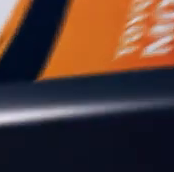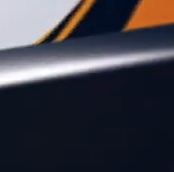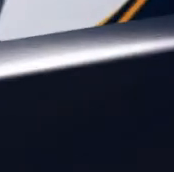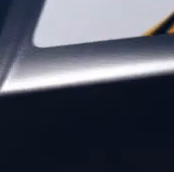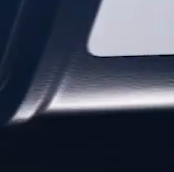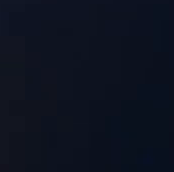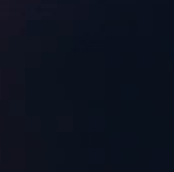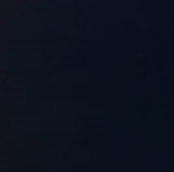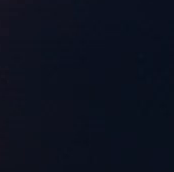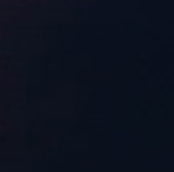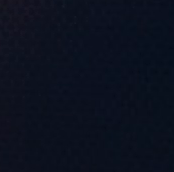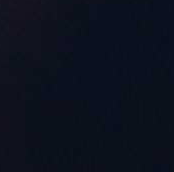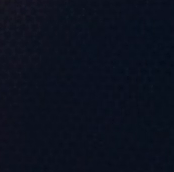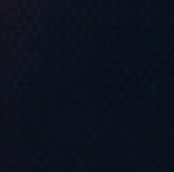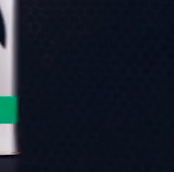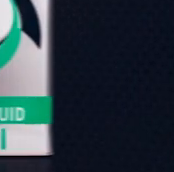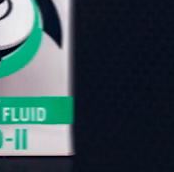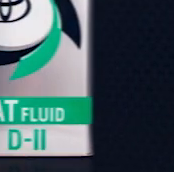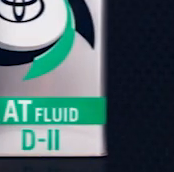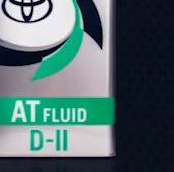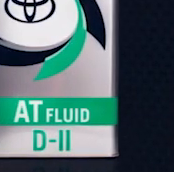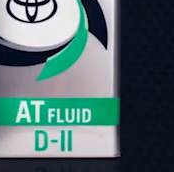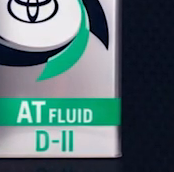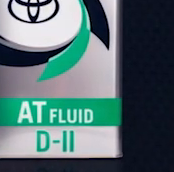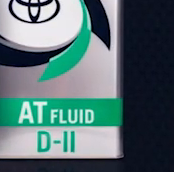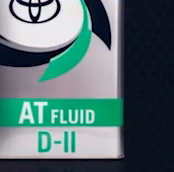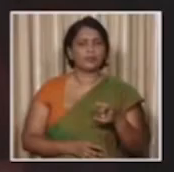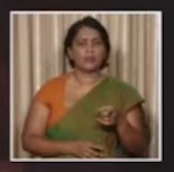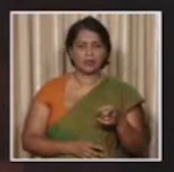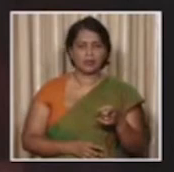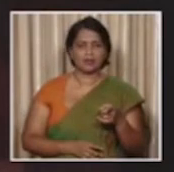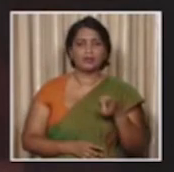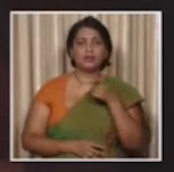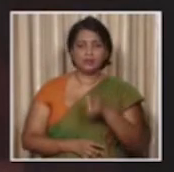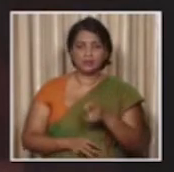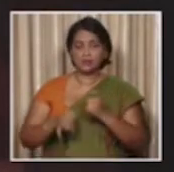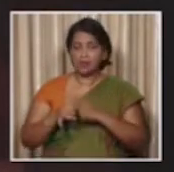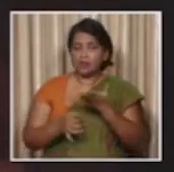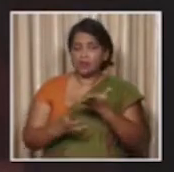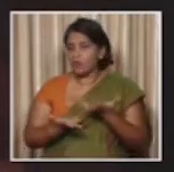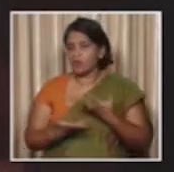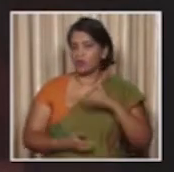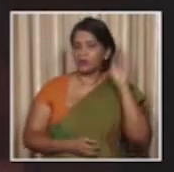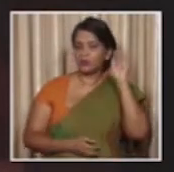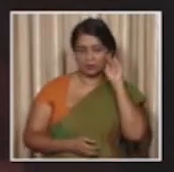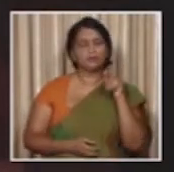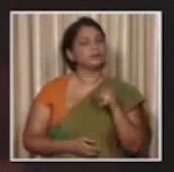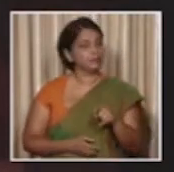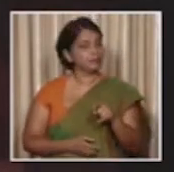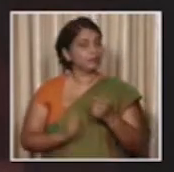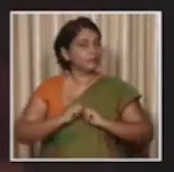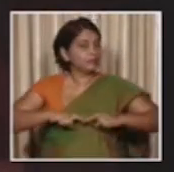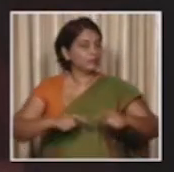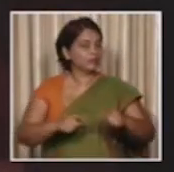Genuine Japan Moto Oil nam Toyota Genuine Moto Oil vitaramai ලගේ හඬට සවන් දීලා ඒ ගත